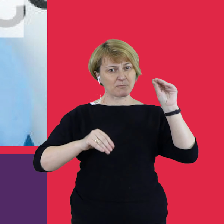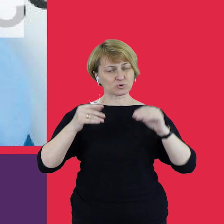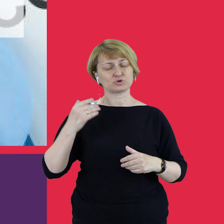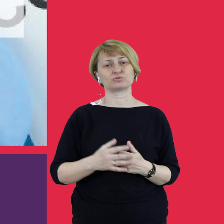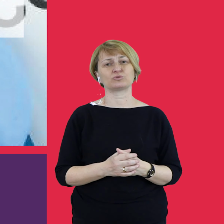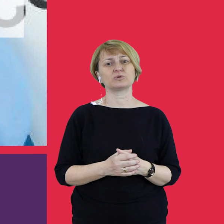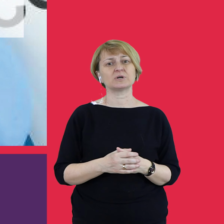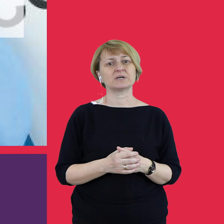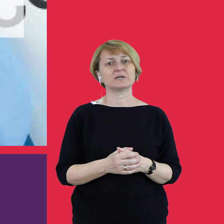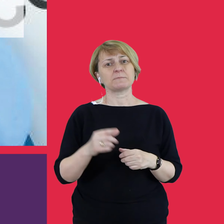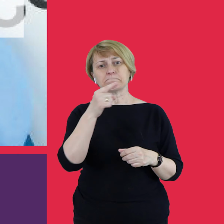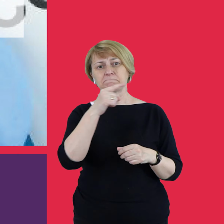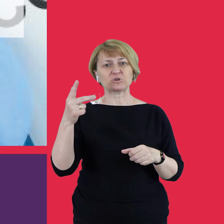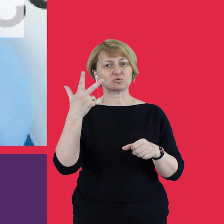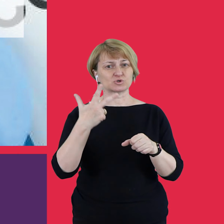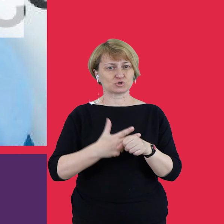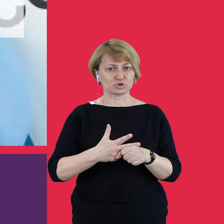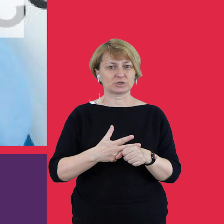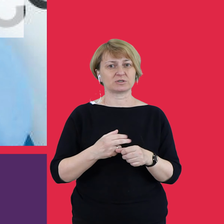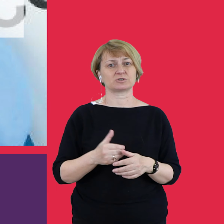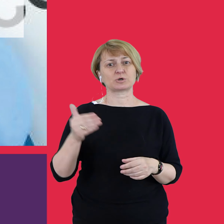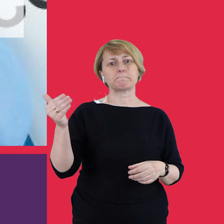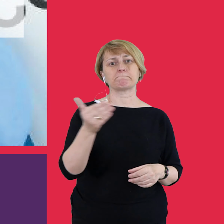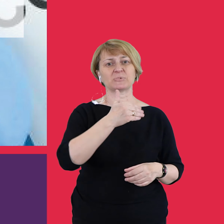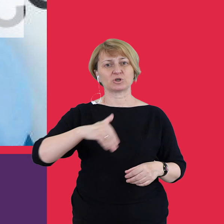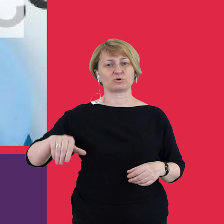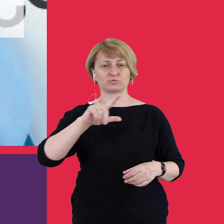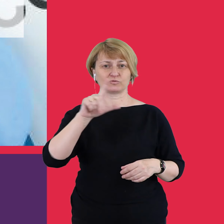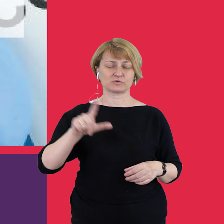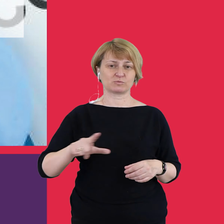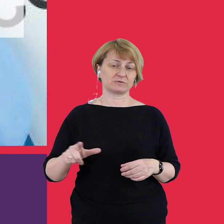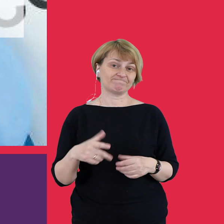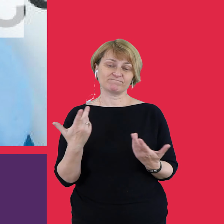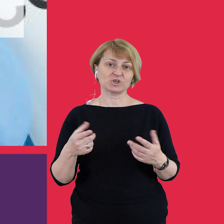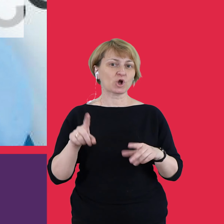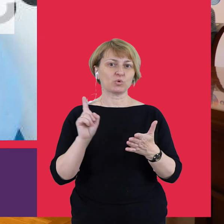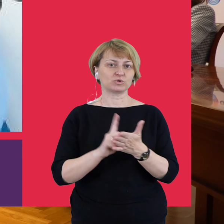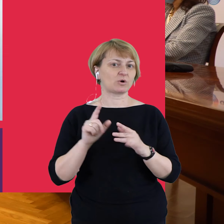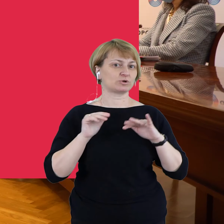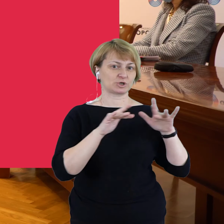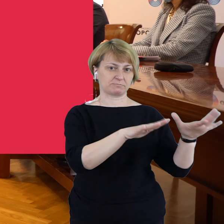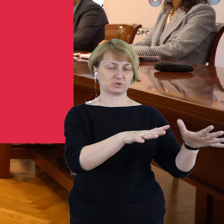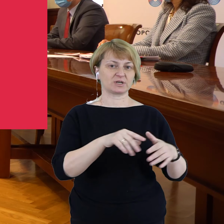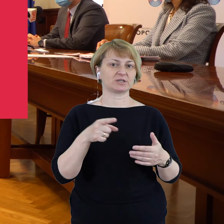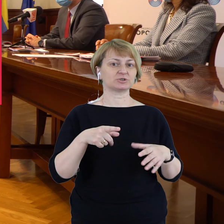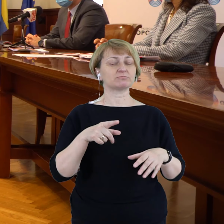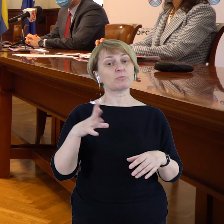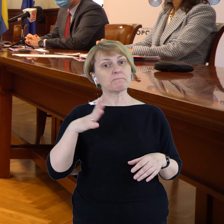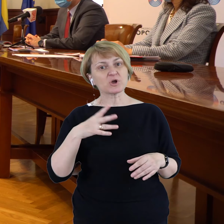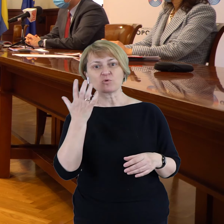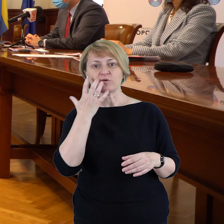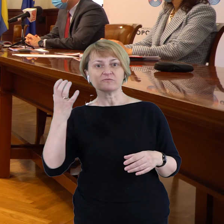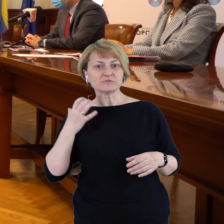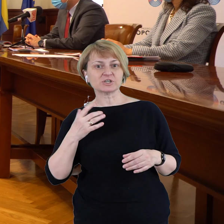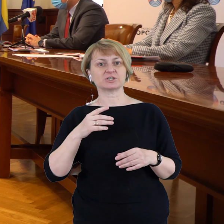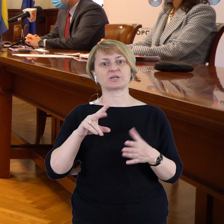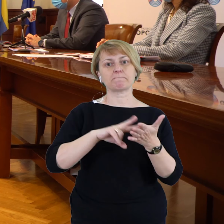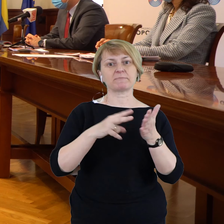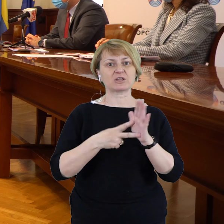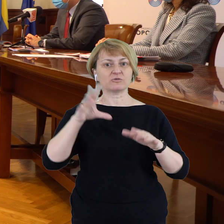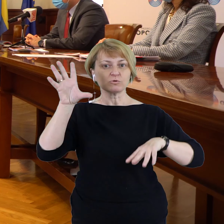początku, trzeba również powiedzieć, uwzględnić tą kwotę minus 30 milionów złotych, które nie trafiły, a które były planowane do